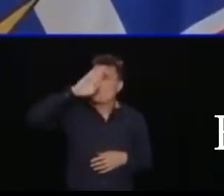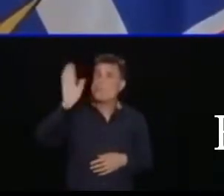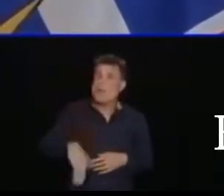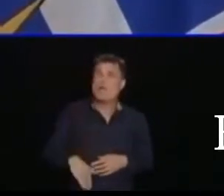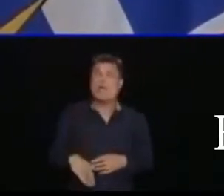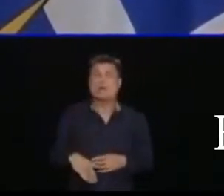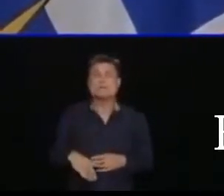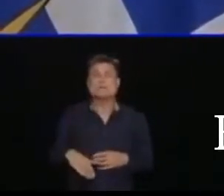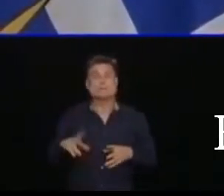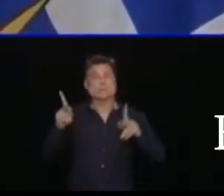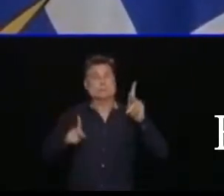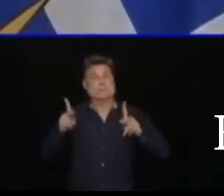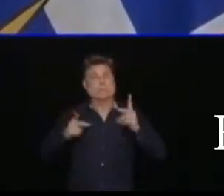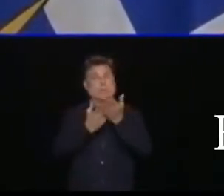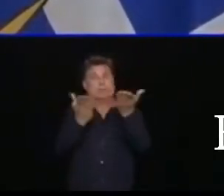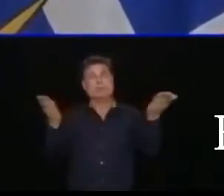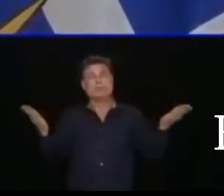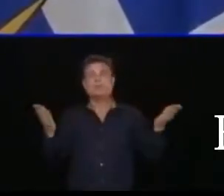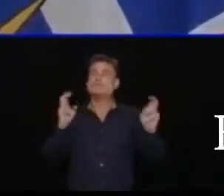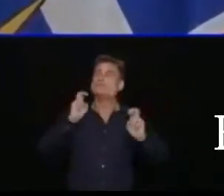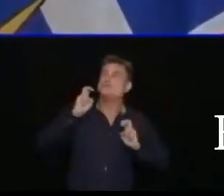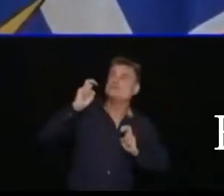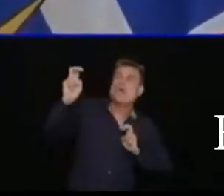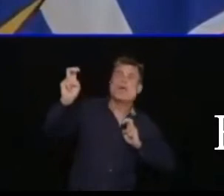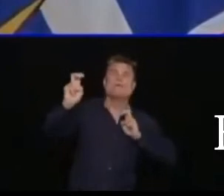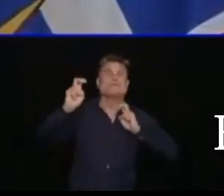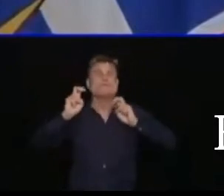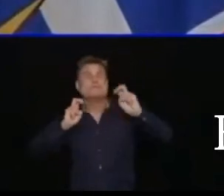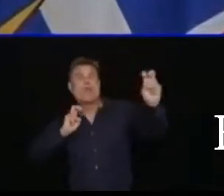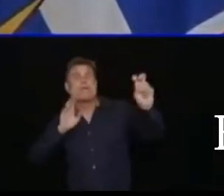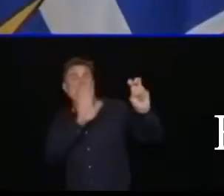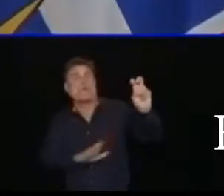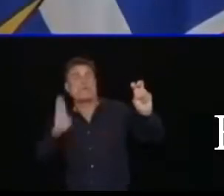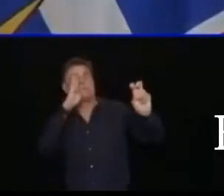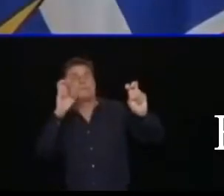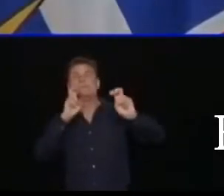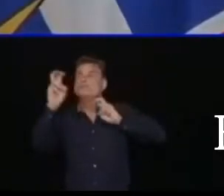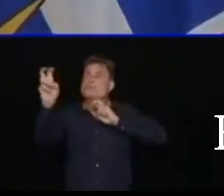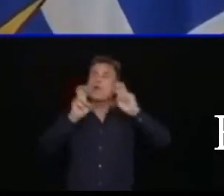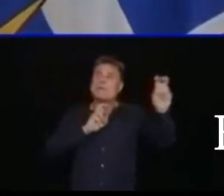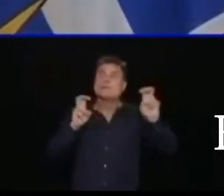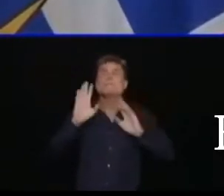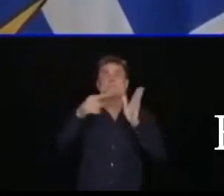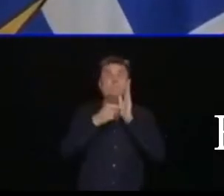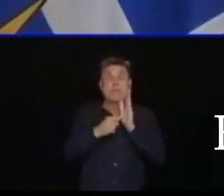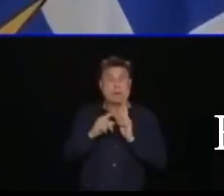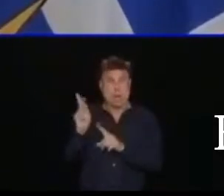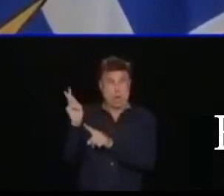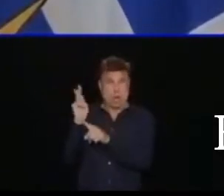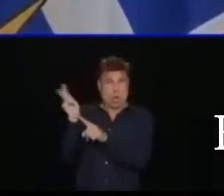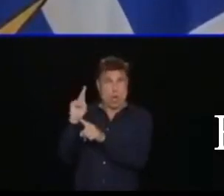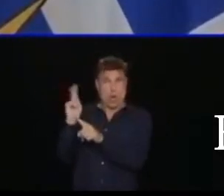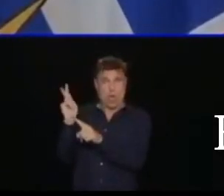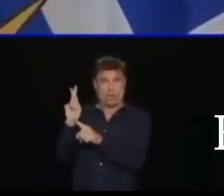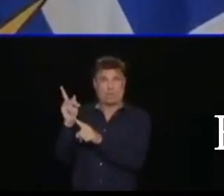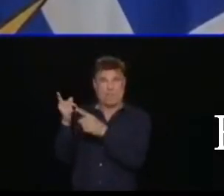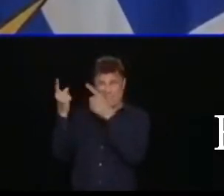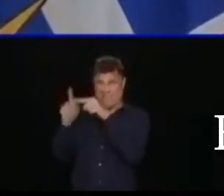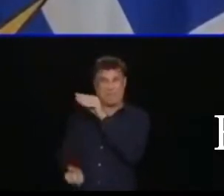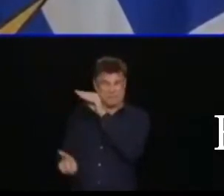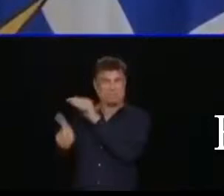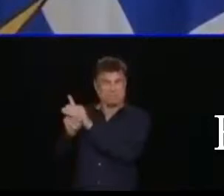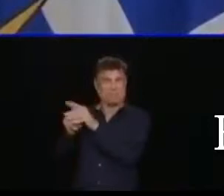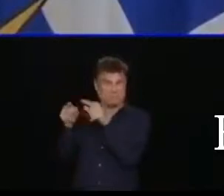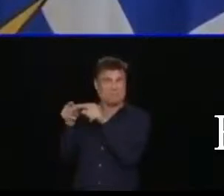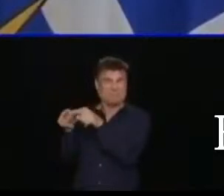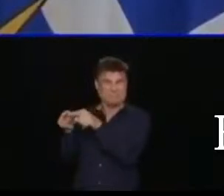要去积极的去跟踪这些调查这些人有些人都是3星期前从科罗纳